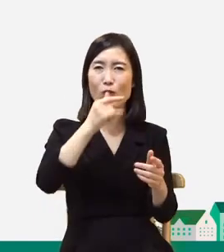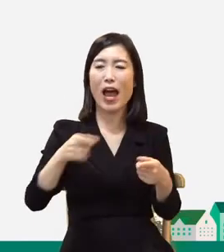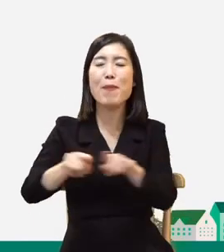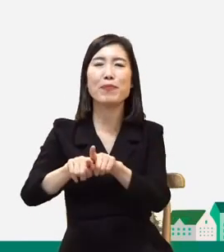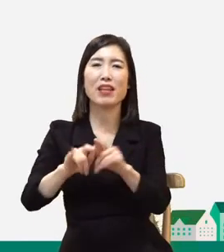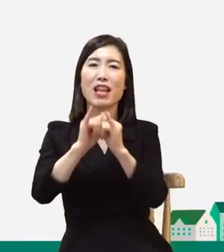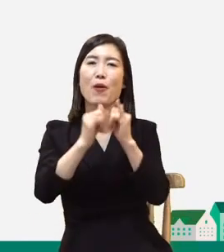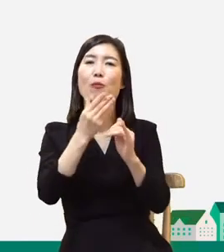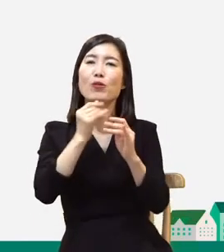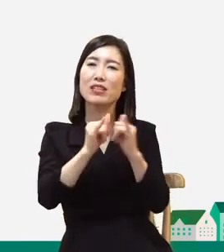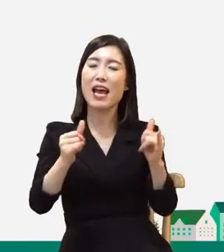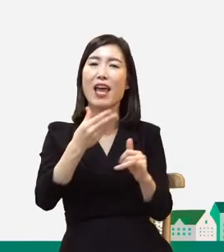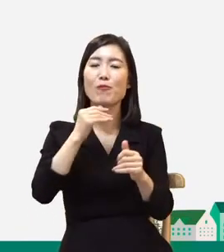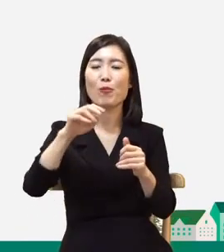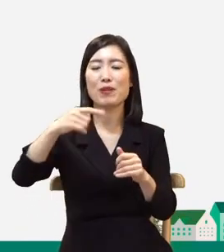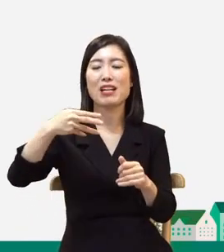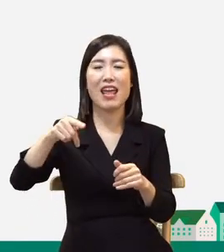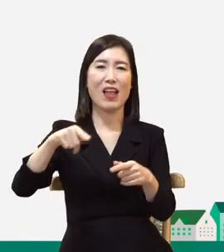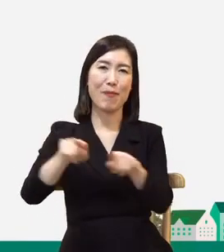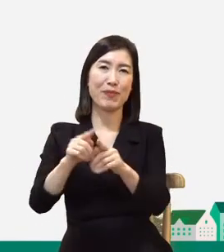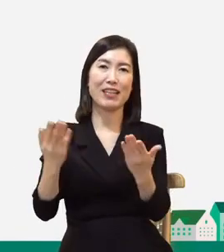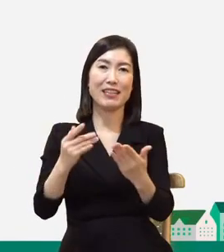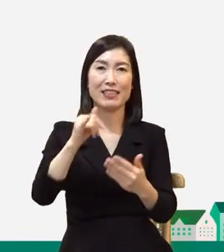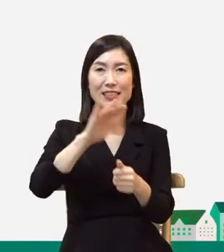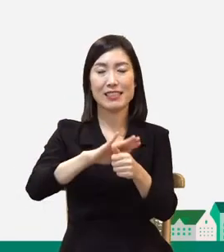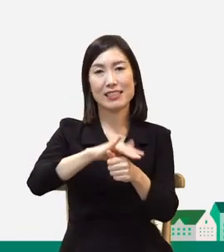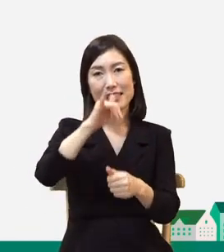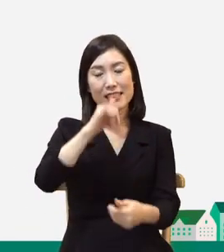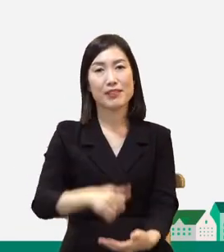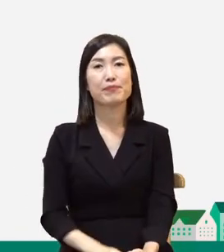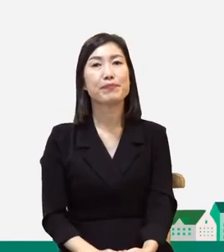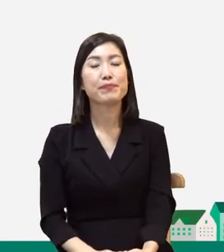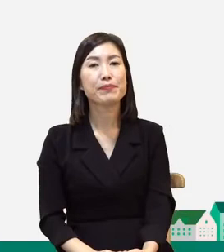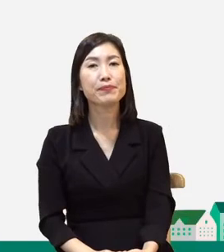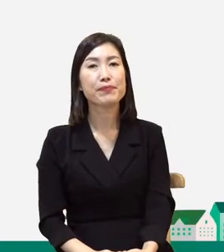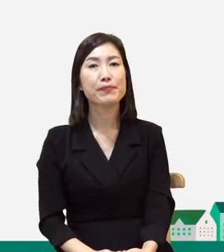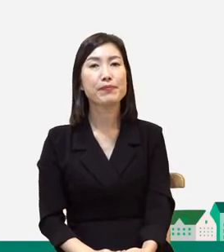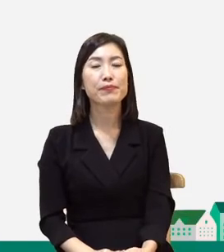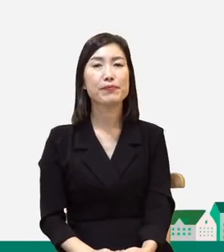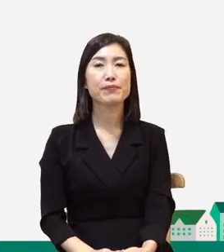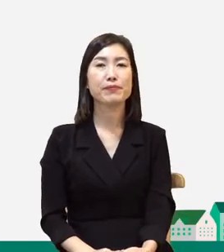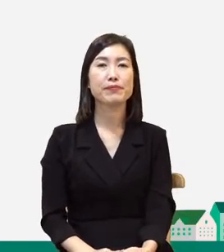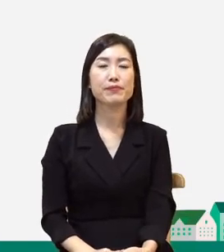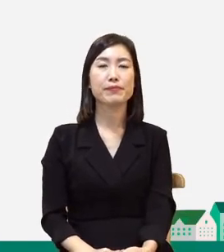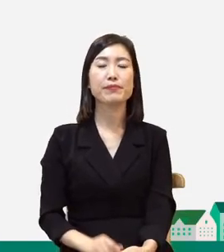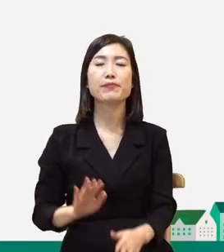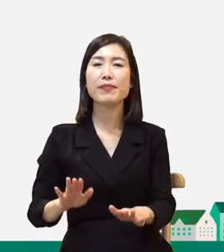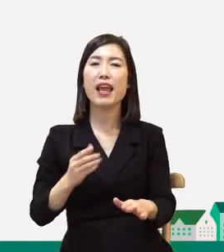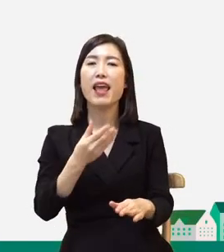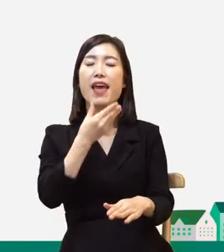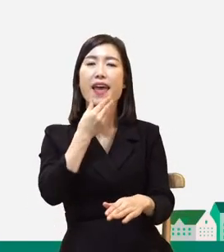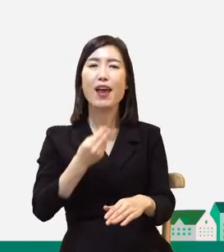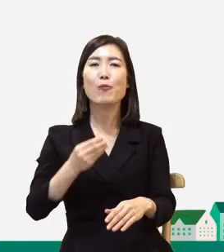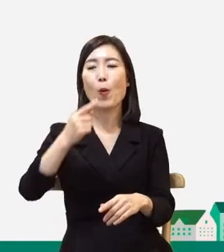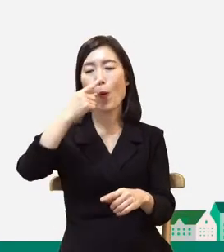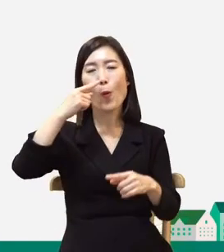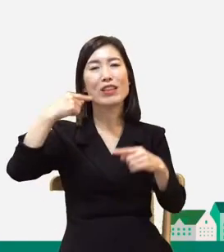그래서 저희는 행복 코치는 다른 기관과 연계하는 것이 아니고 행복 코치라고 하는 인력을 저희